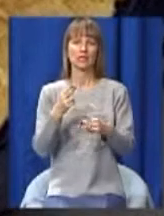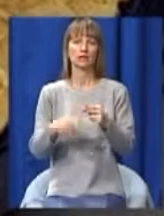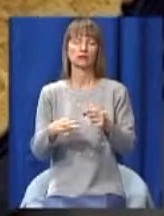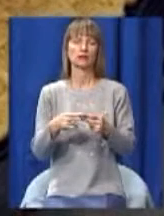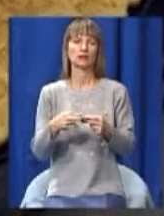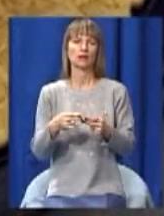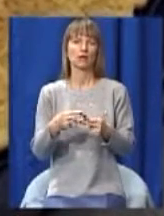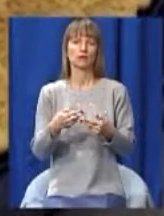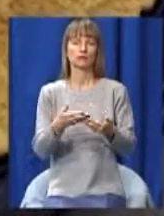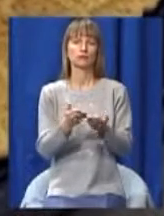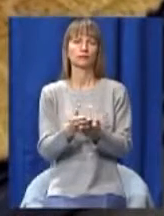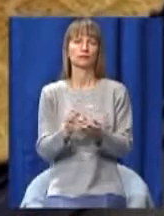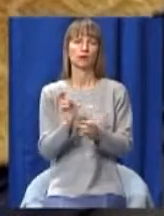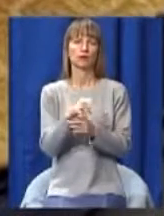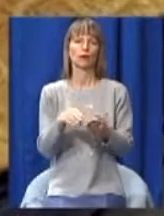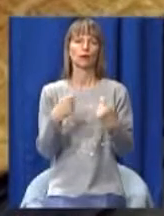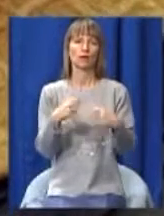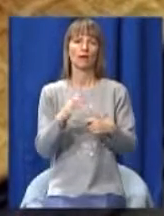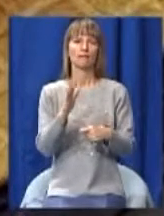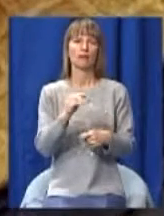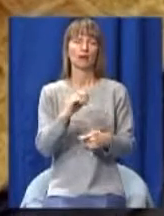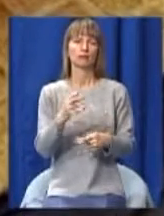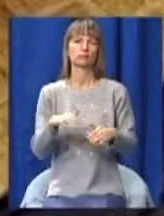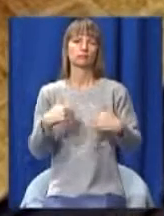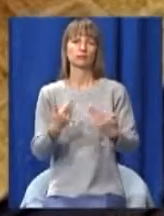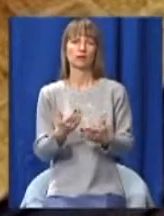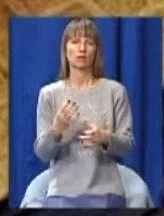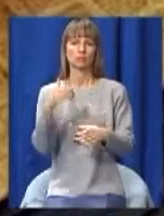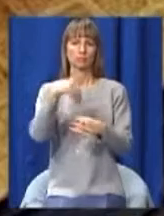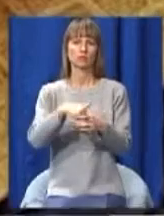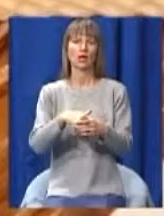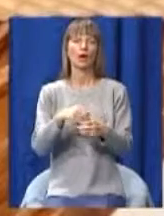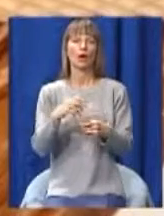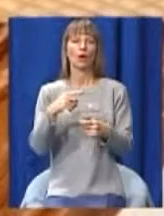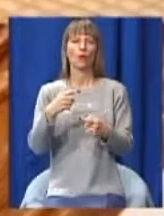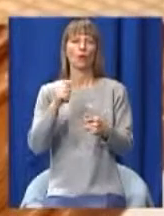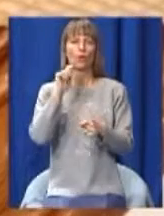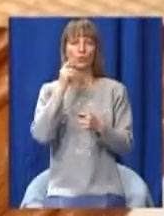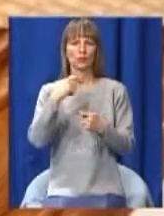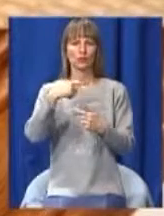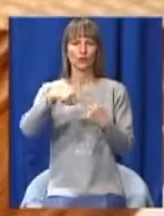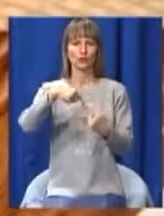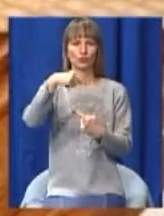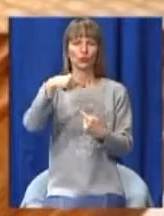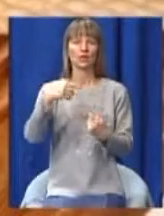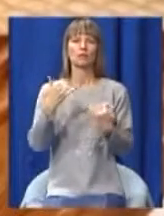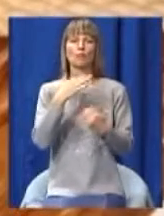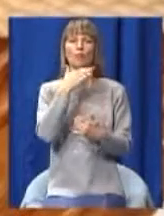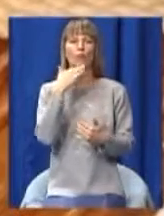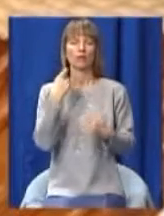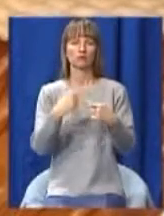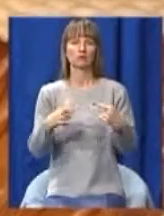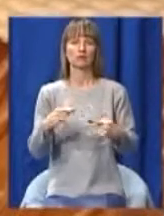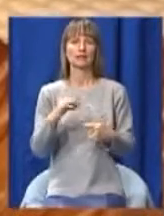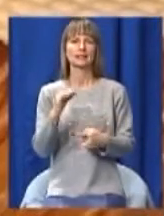допомогу прийшов продавець вафель, що запропонував наповнювати морозиво у хрустячі ріжки. Сьогодні існує багато різновидів виробів